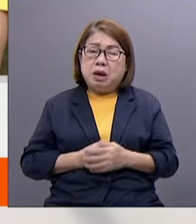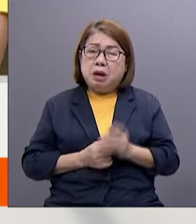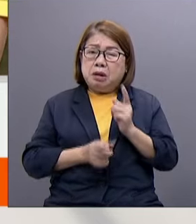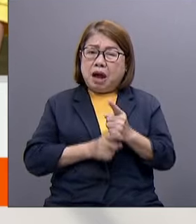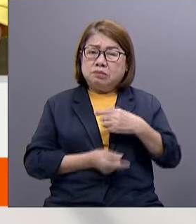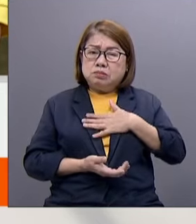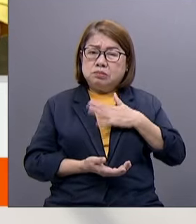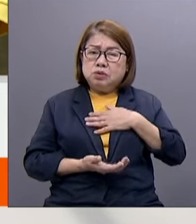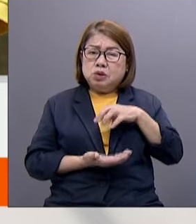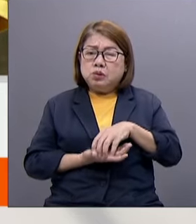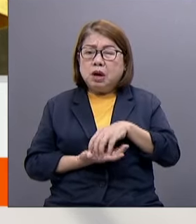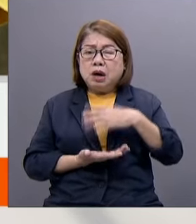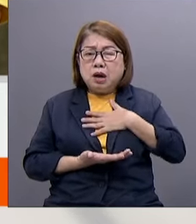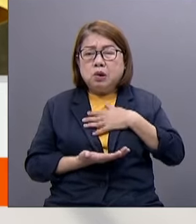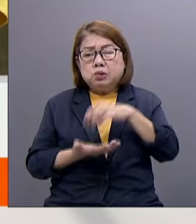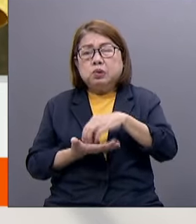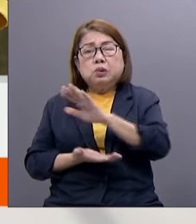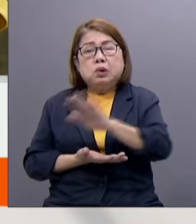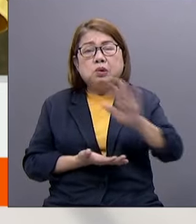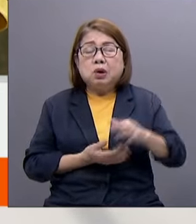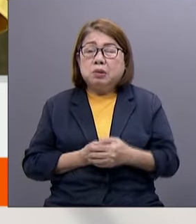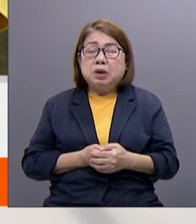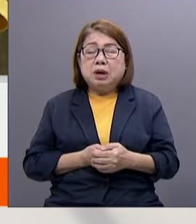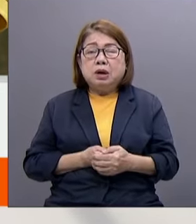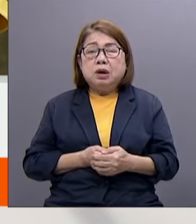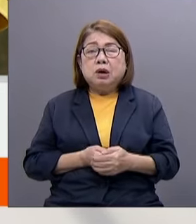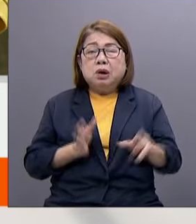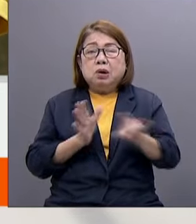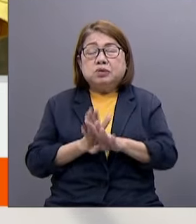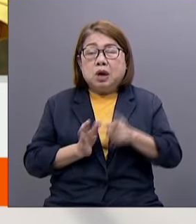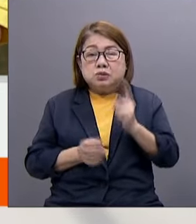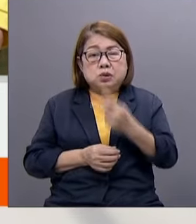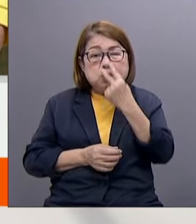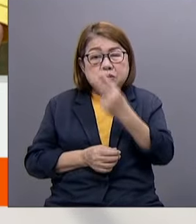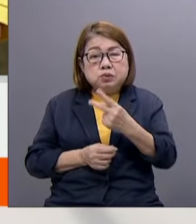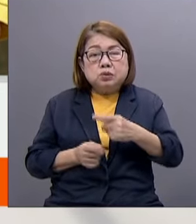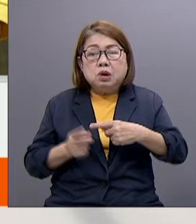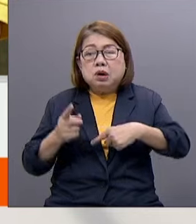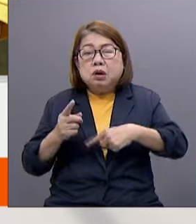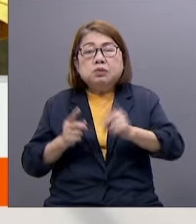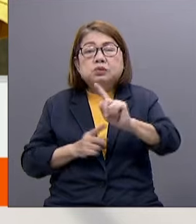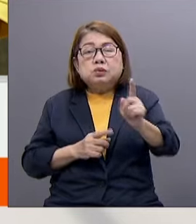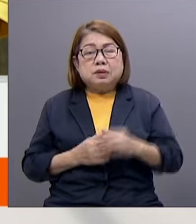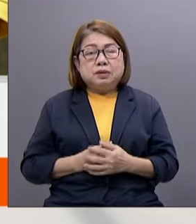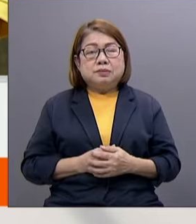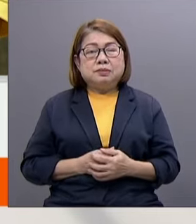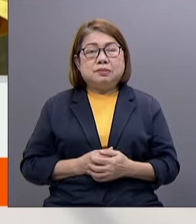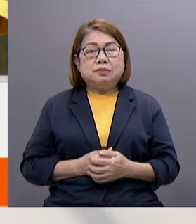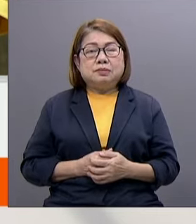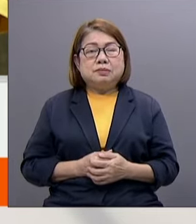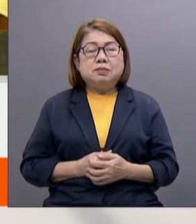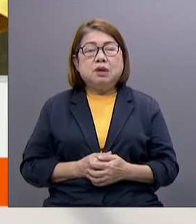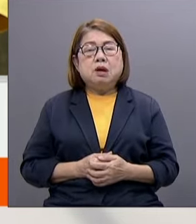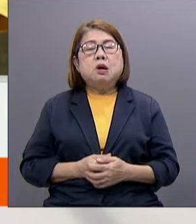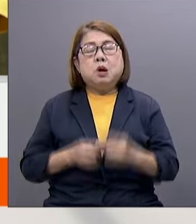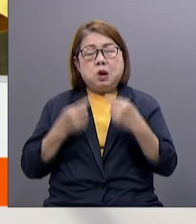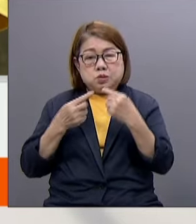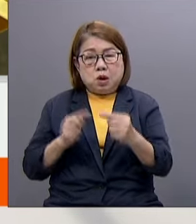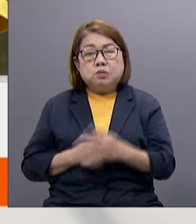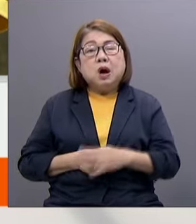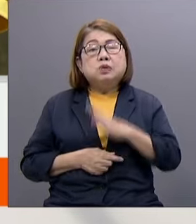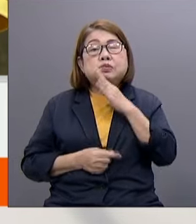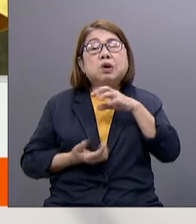ว่าท้ายที่สุดเนี่ยต้องวัดกันเองแหละว่าจะไปตรงไหนแล้วถึงจะได้เข้ามานะคะ าพูดถึงว่ามันอยู่ที่ดว